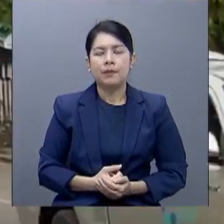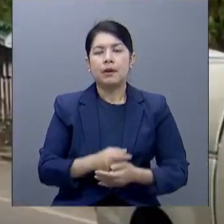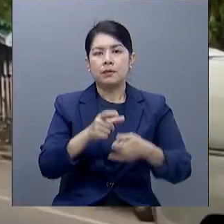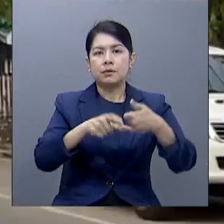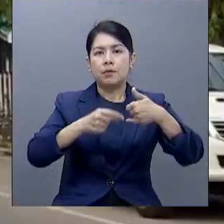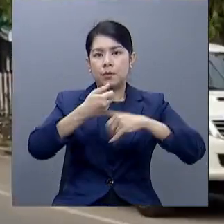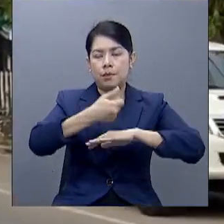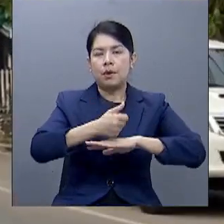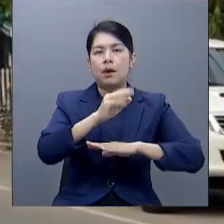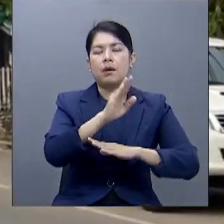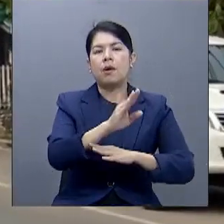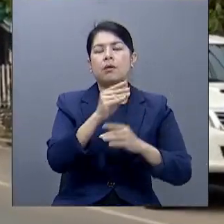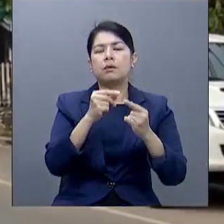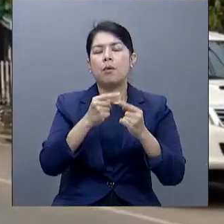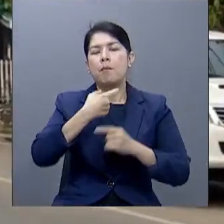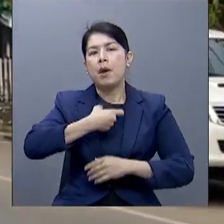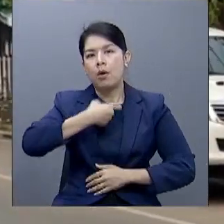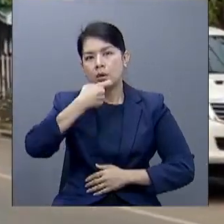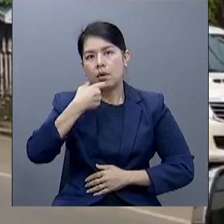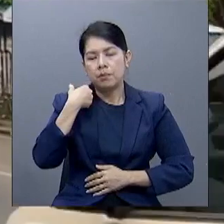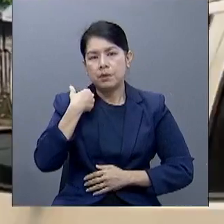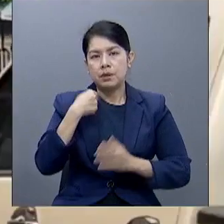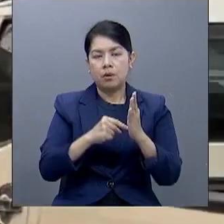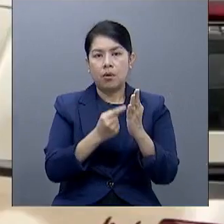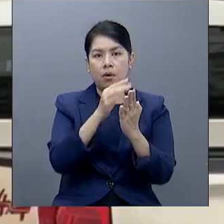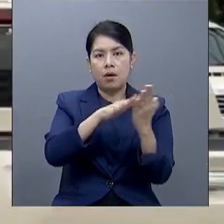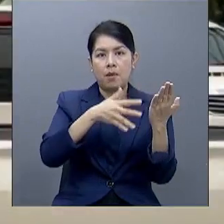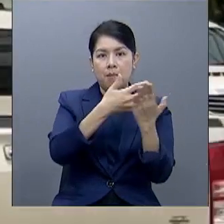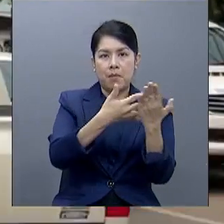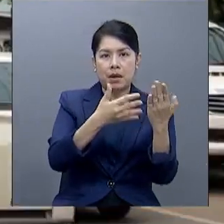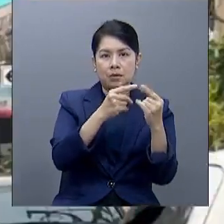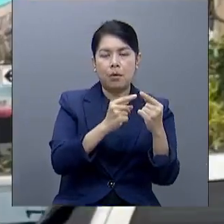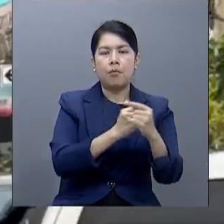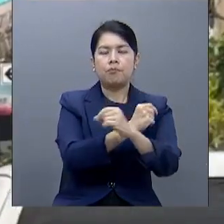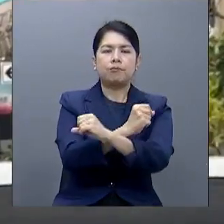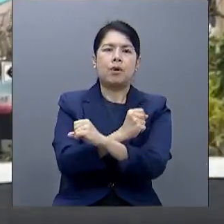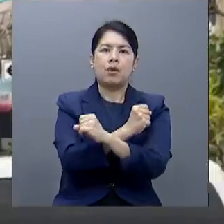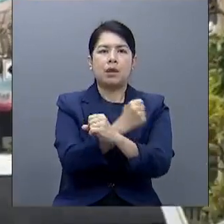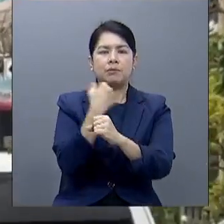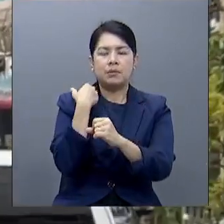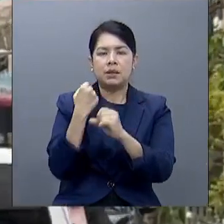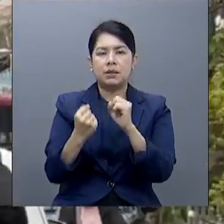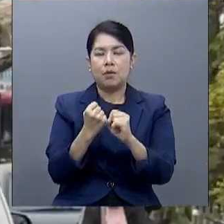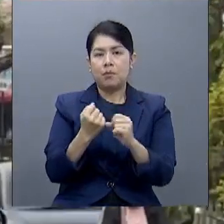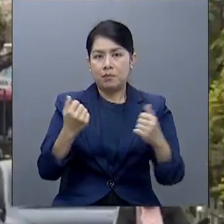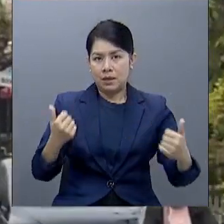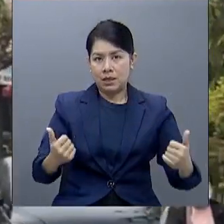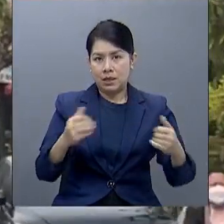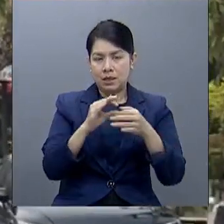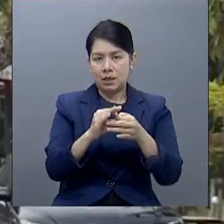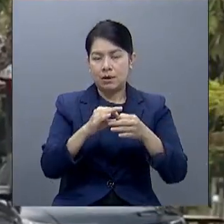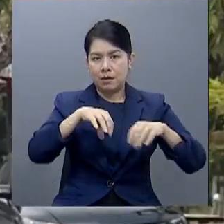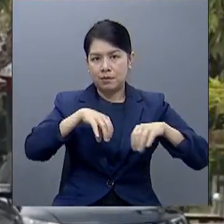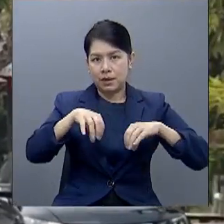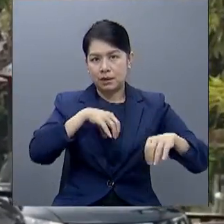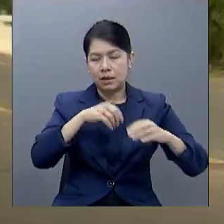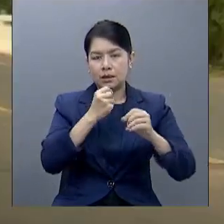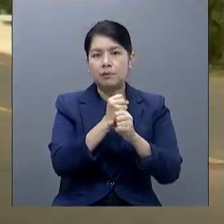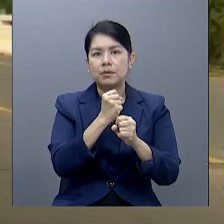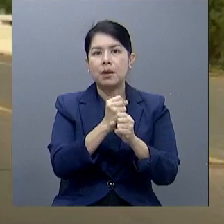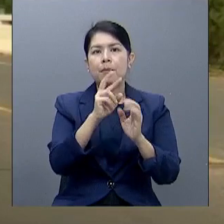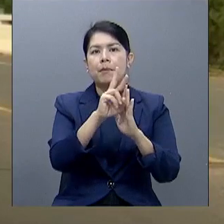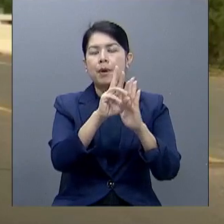ว่าราชการจังหวัดแม่ฮ่องสรเริ่มแผนป้องกันไฟป่าและฝุ่นควันครับโปีนี้ได้วางระบบ sle comm